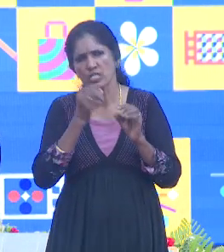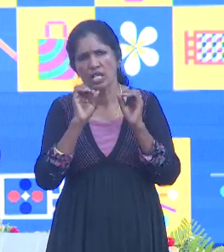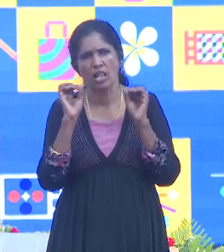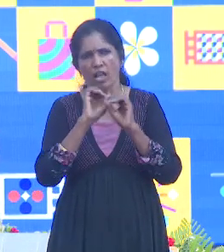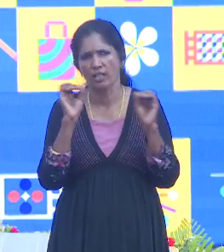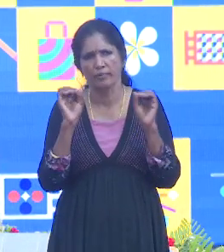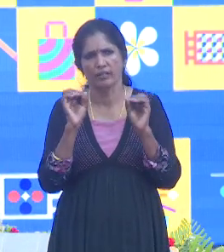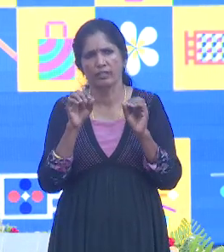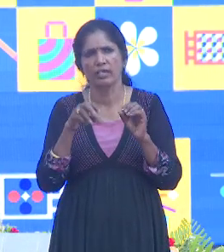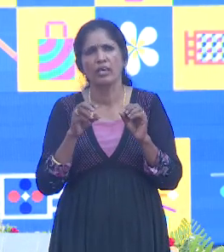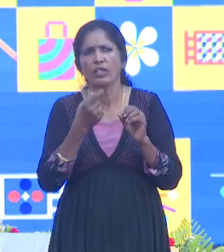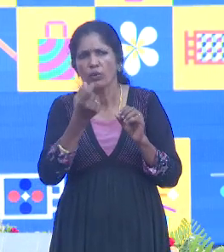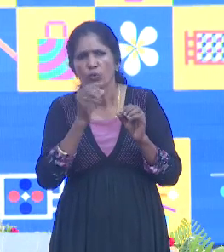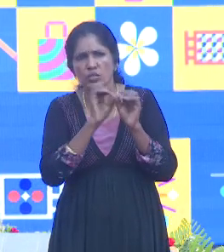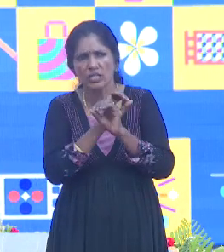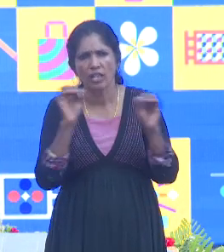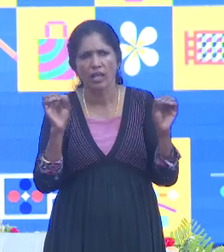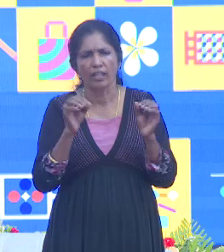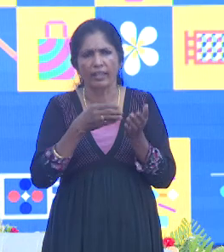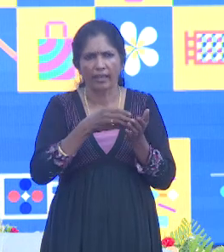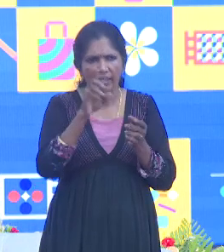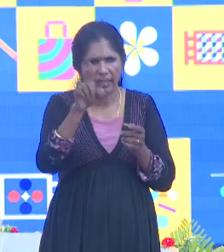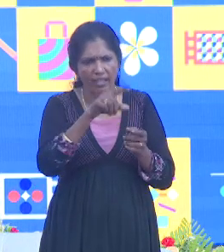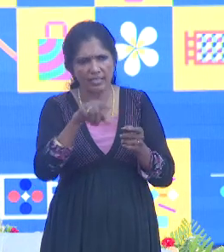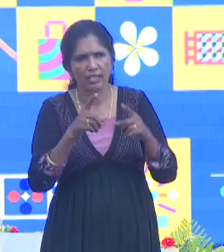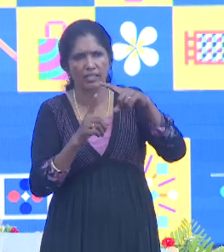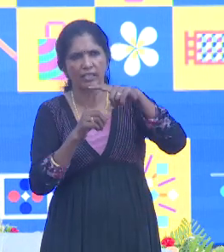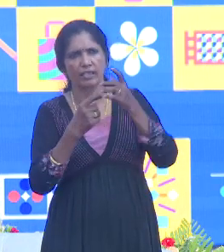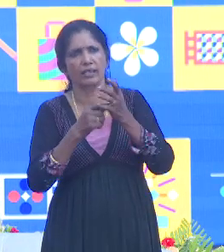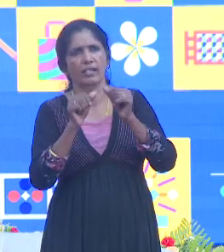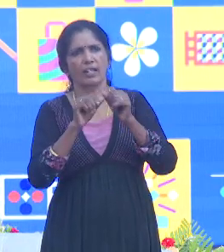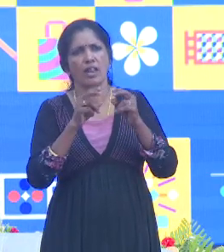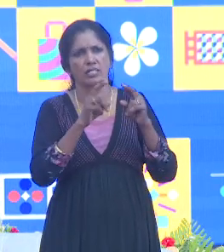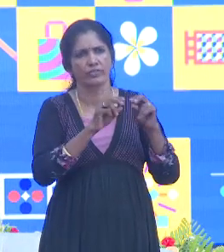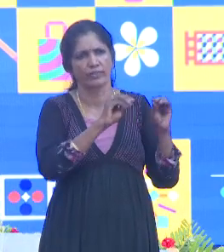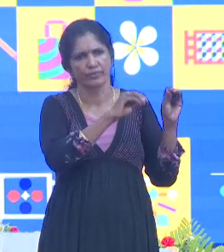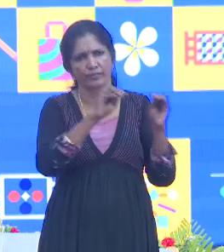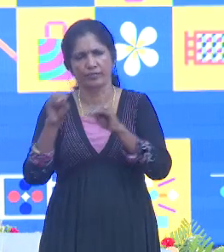എന്നാൽ ആ നള്ള് ആൻഡ് വോയിഡ് ആയിട്ട് വരുന്ന, റദ്ദ് ചെയ്യപ്പെടുന്ന അത്തരം ട്രാൻസ്ഫറുകളിൽ